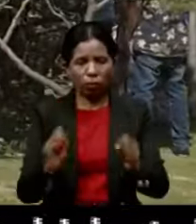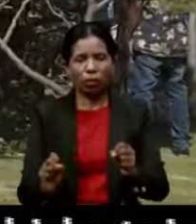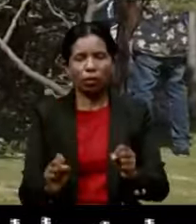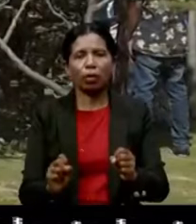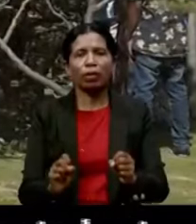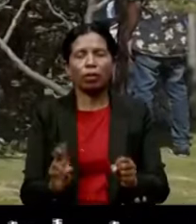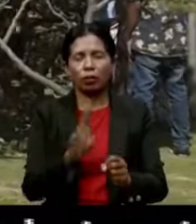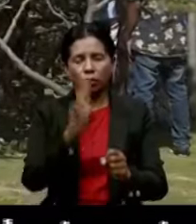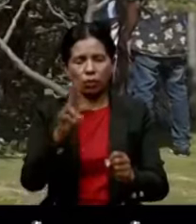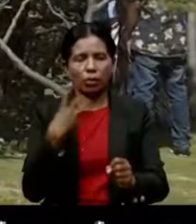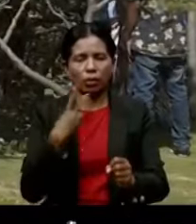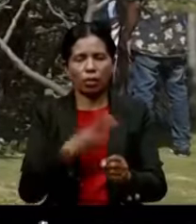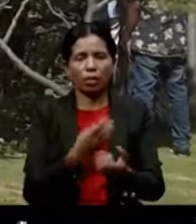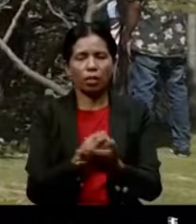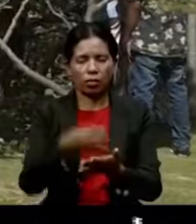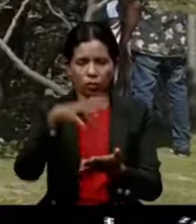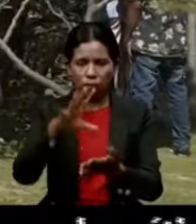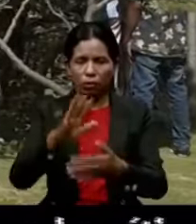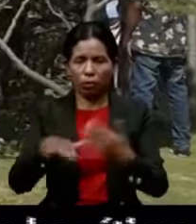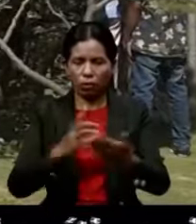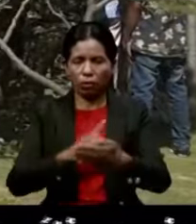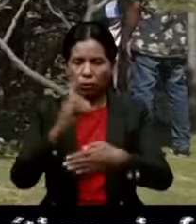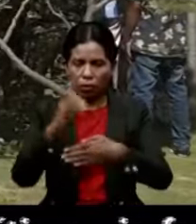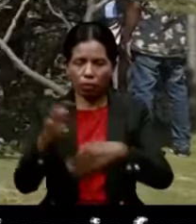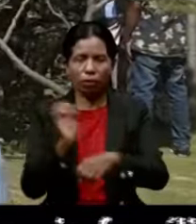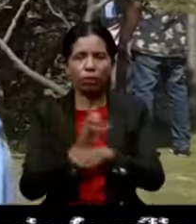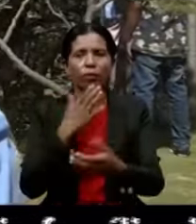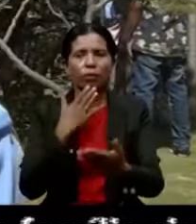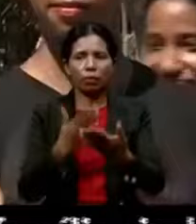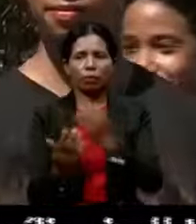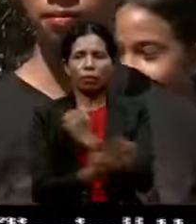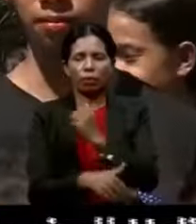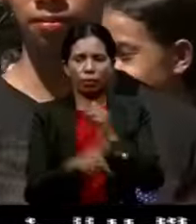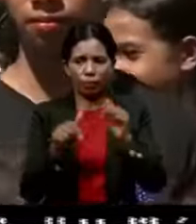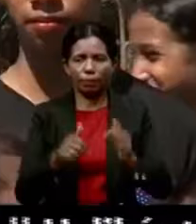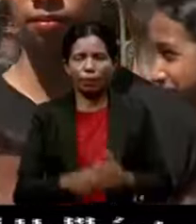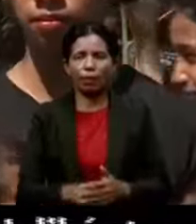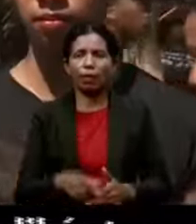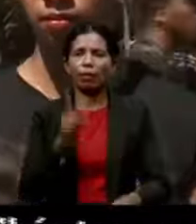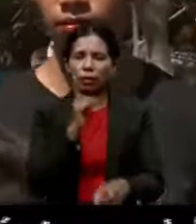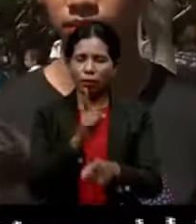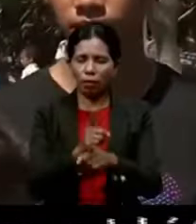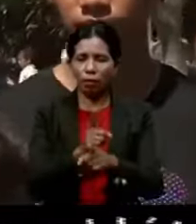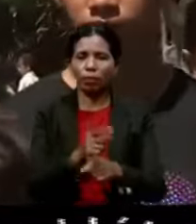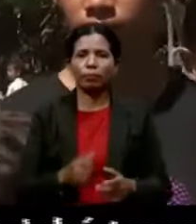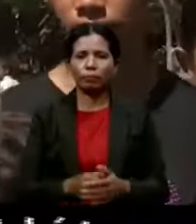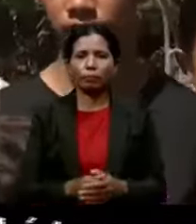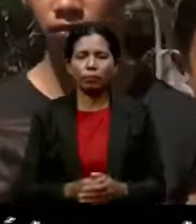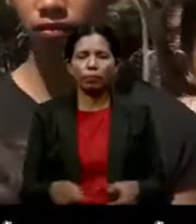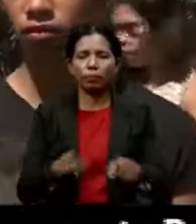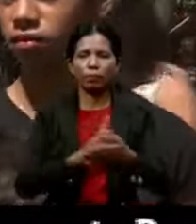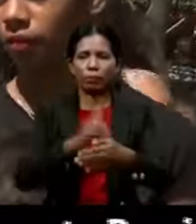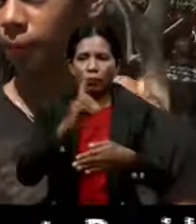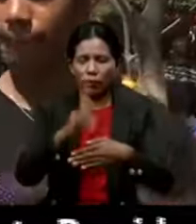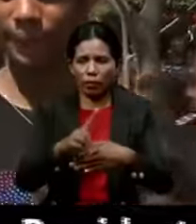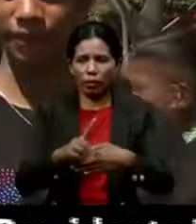no itanie recurso no itanie desenvolvimento ekonomiko ne memang tiek betana sang. Claro, aonai kuliah kono berdasar perlu, dan aonai